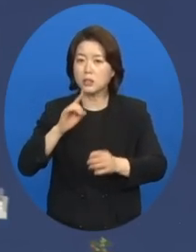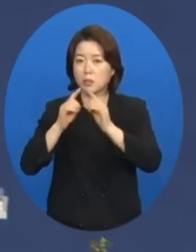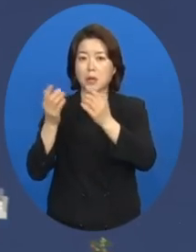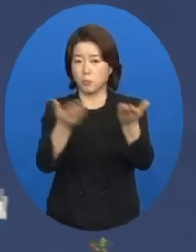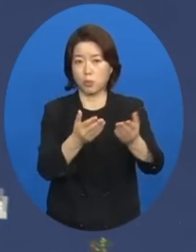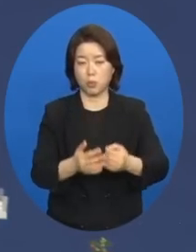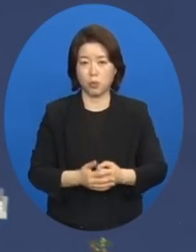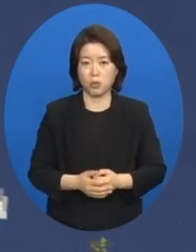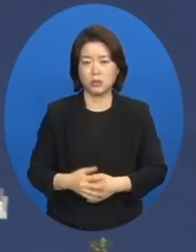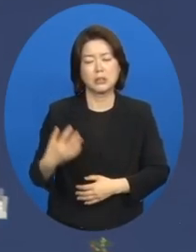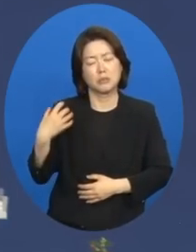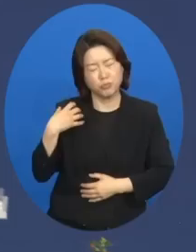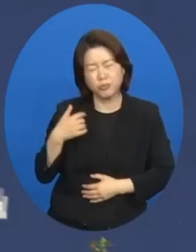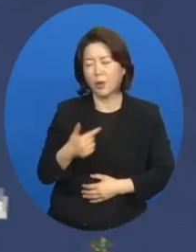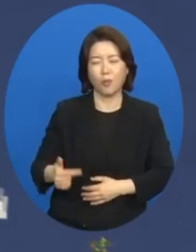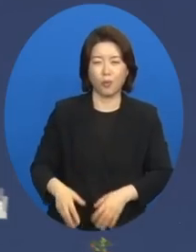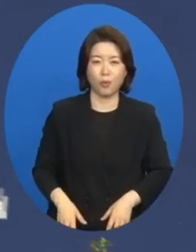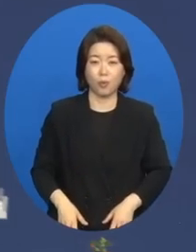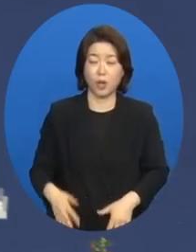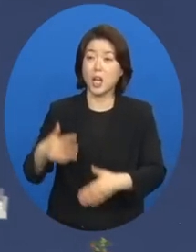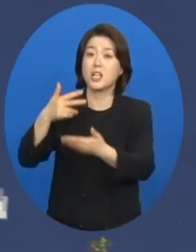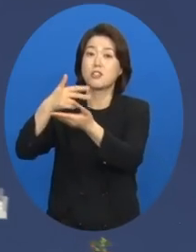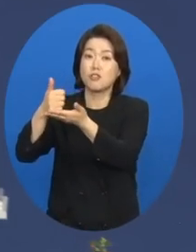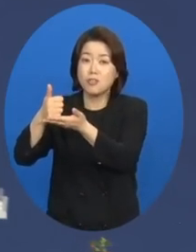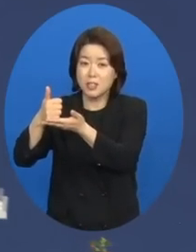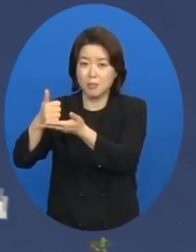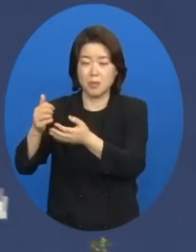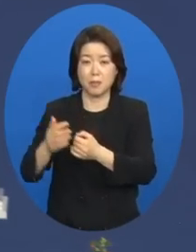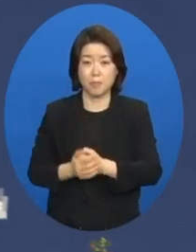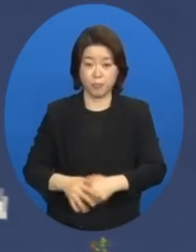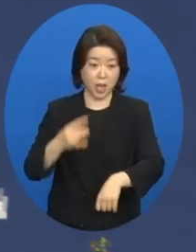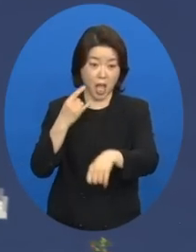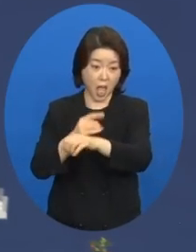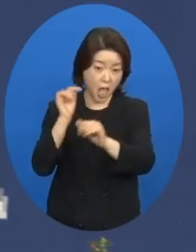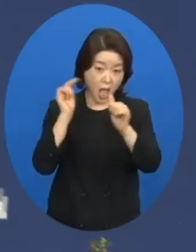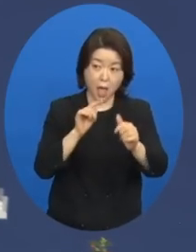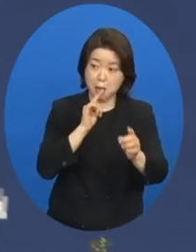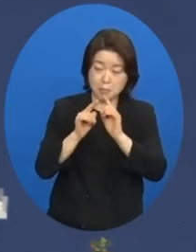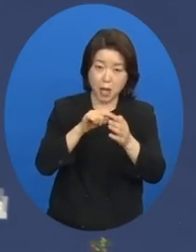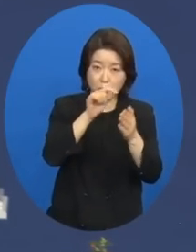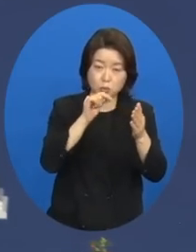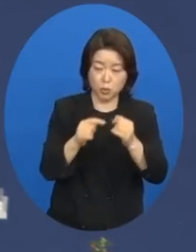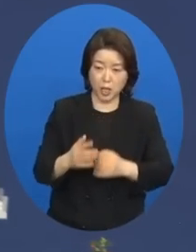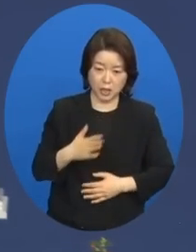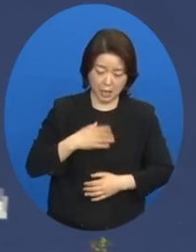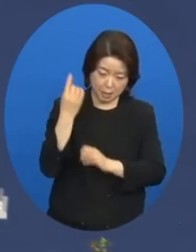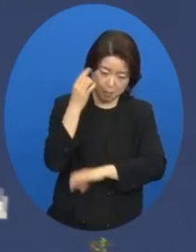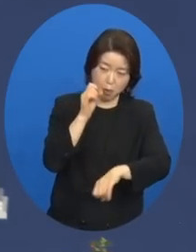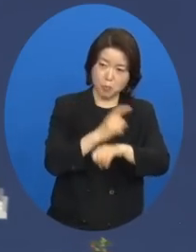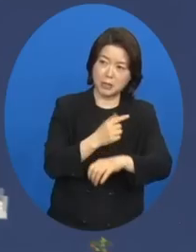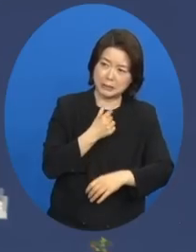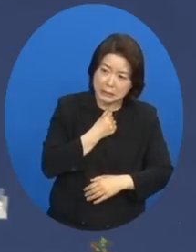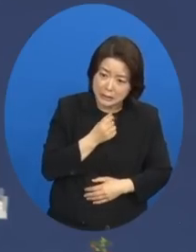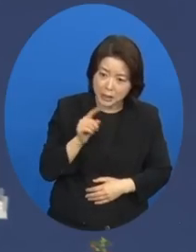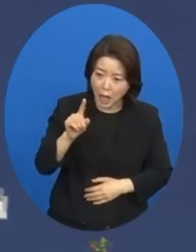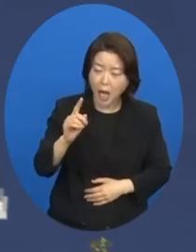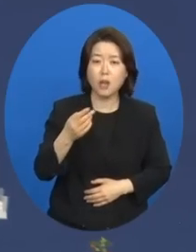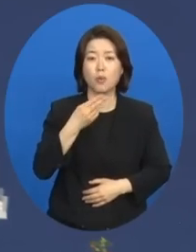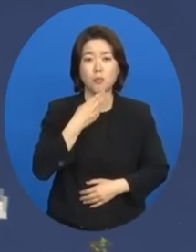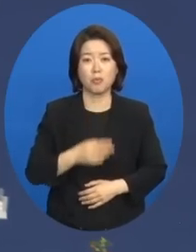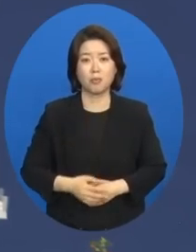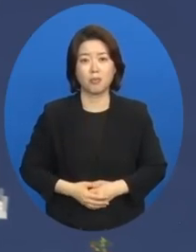거예요. 주님이 해라 하는 말 중에 내가 본성적으로 하고 싶은 일 하나도